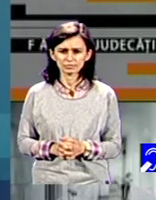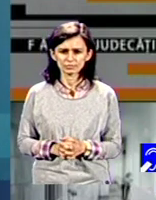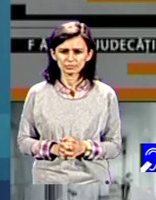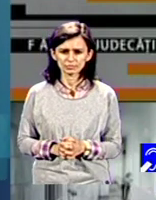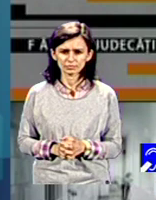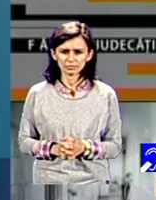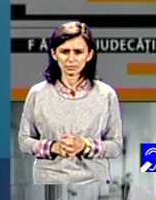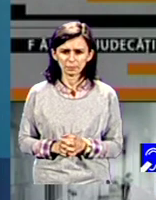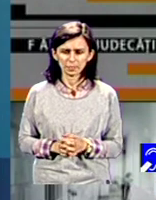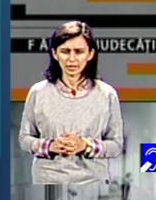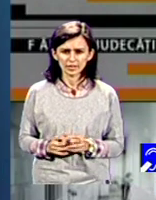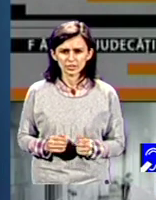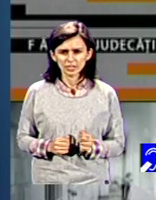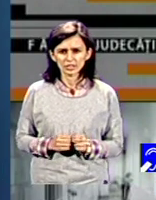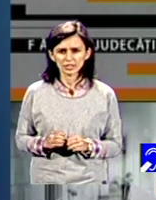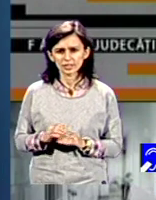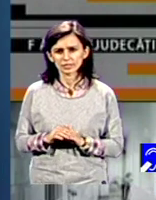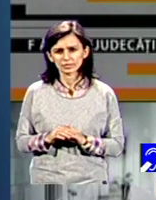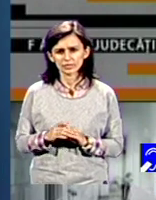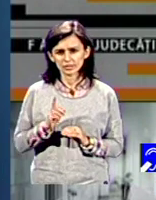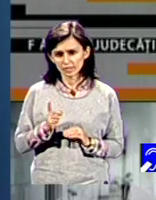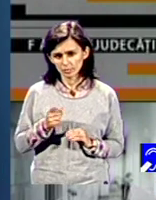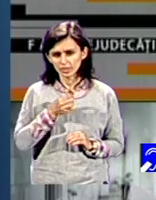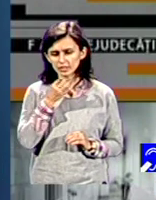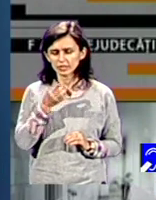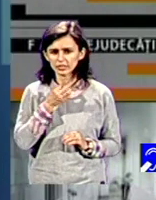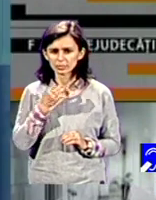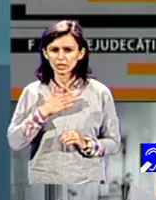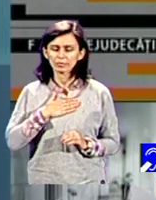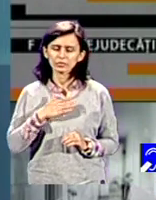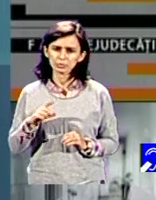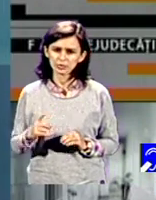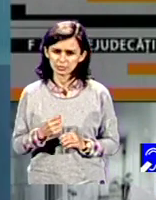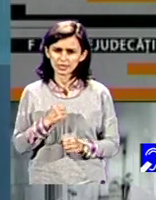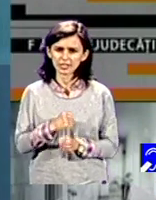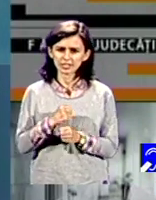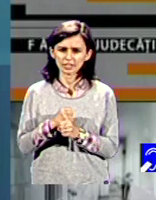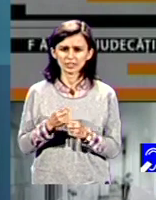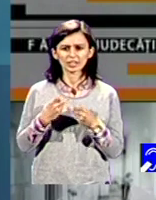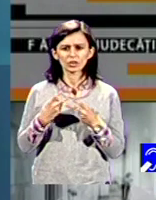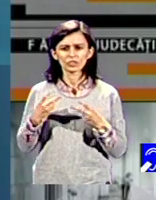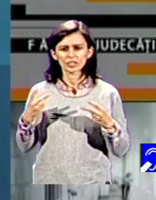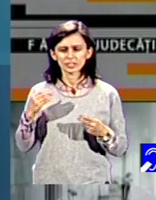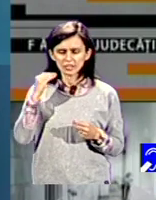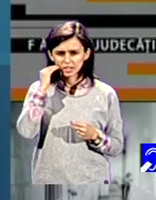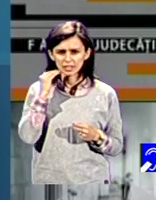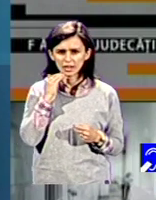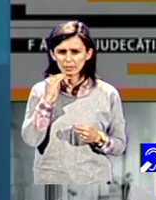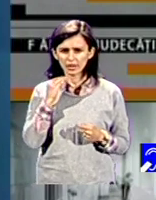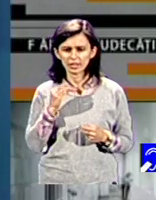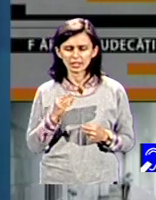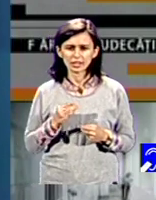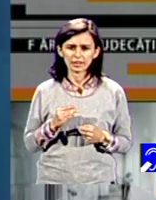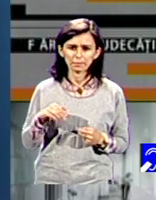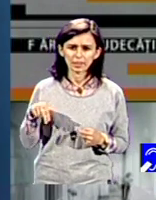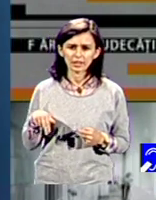acest lucru și îmi cer scuze că vă dărâmă am avut oportunitatea de a efectua o vizită exact acest domeniu în Statele Unite ale Americii în